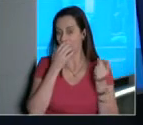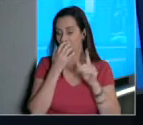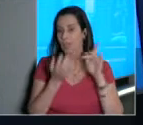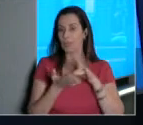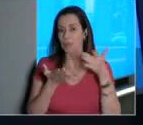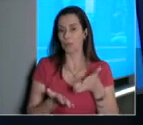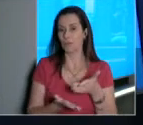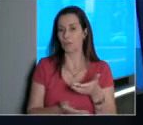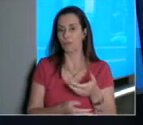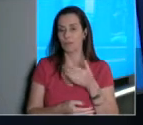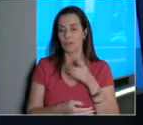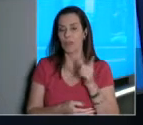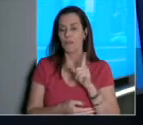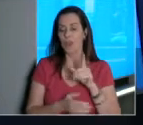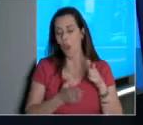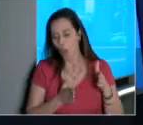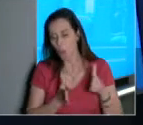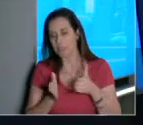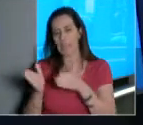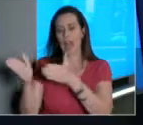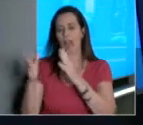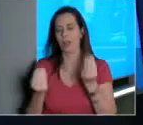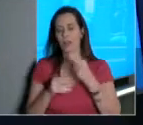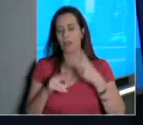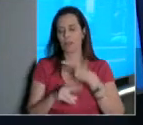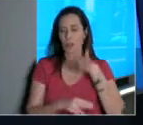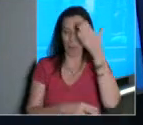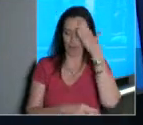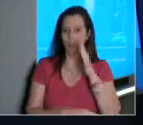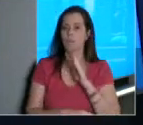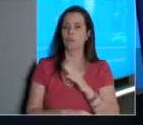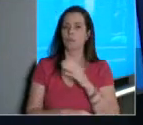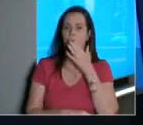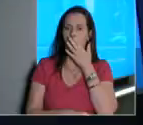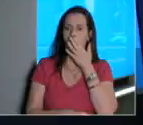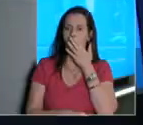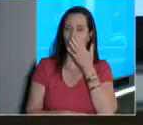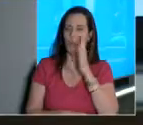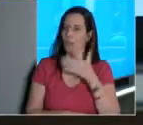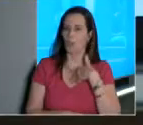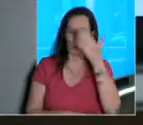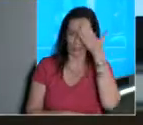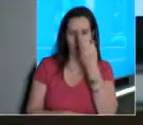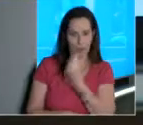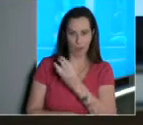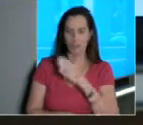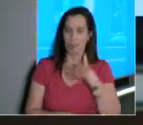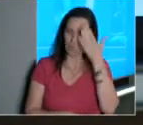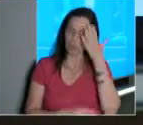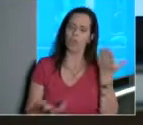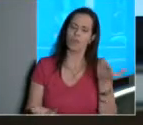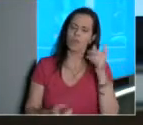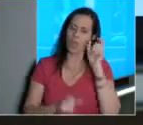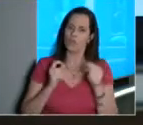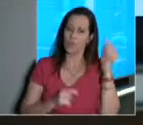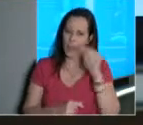שנמצאת כאן ולא הוסללה למסלול הרגיל שאנחנו מכירים. מאי, רגע, איזה מסלול רגיל אנחנו מכירים? רגע, אנחנו מכירים את המסלול הרגיל של